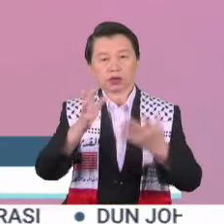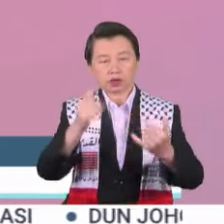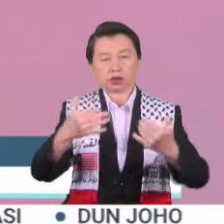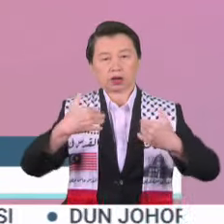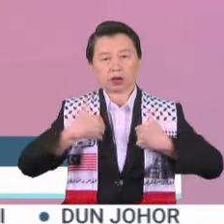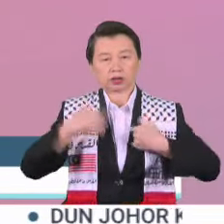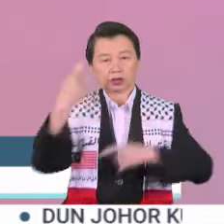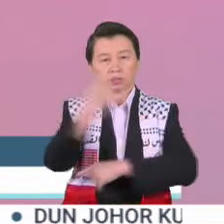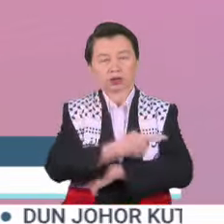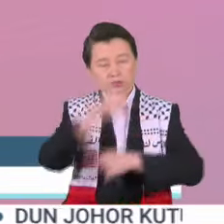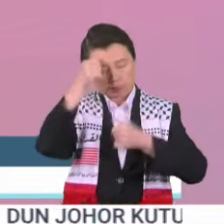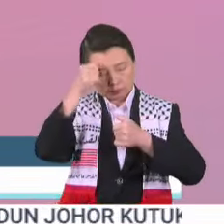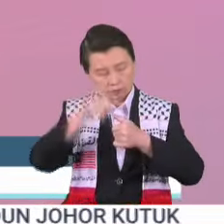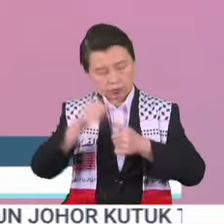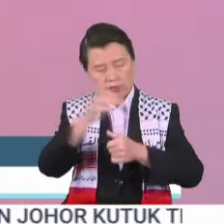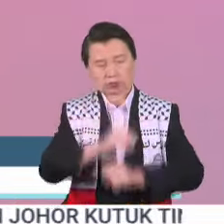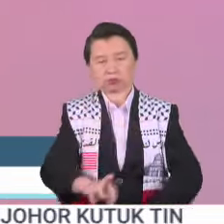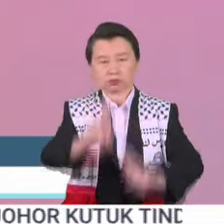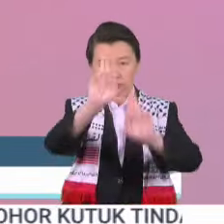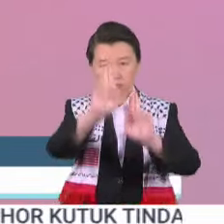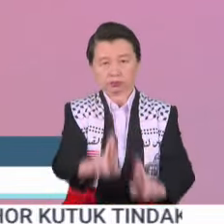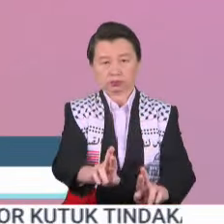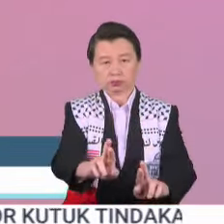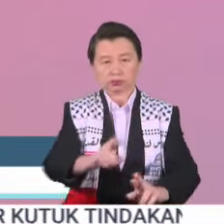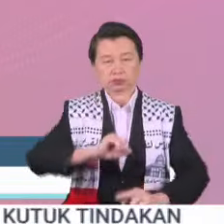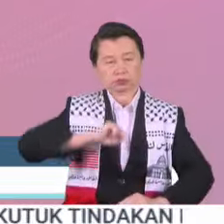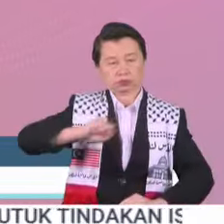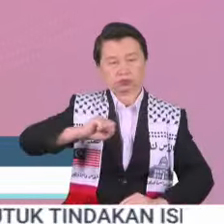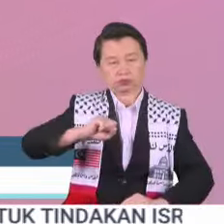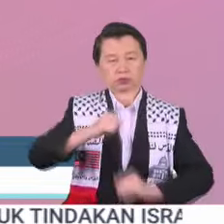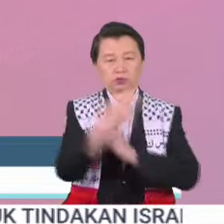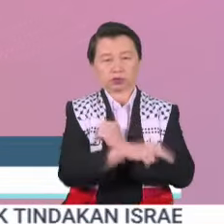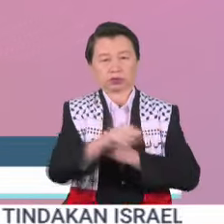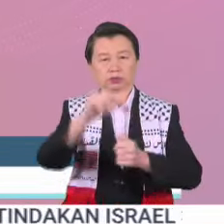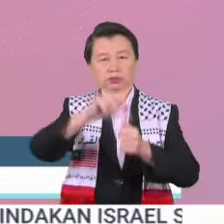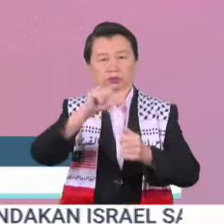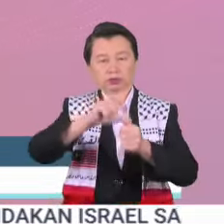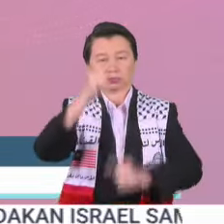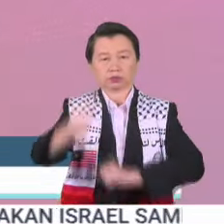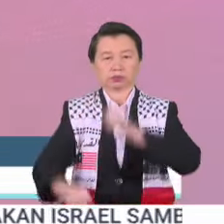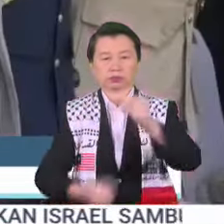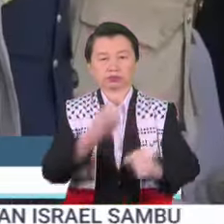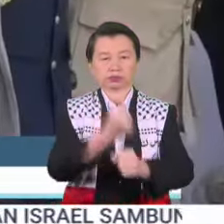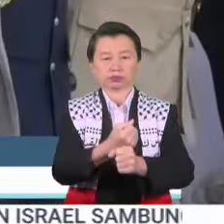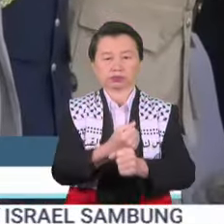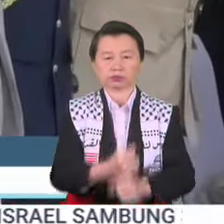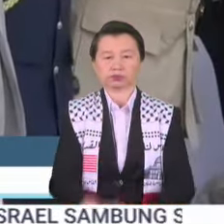untuk mengadakan Hari Peringatan dan Penghormatan Pejuang Negara setiap tahun.